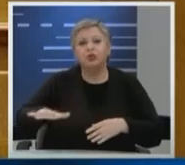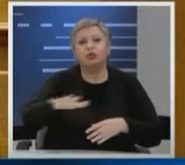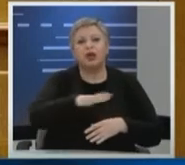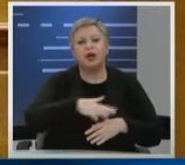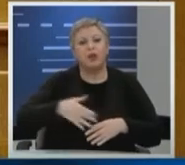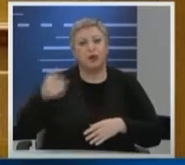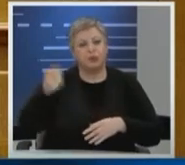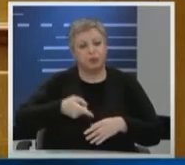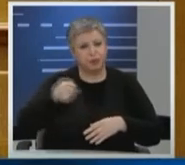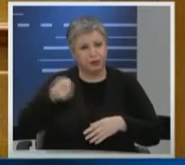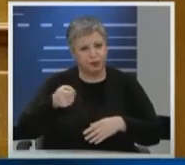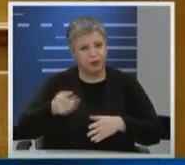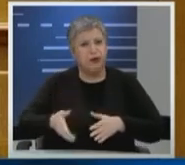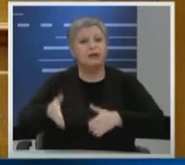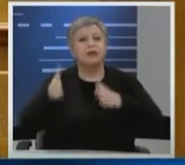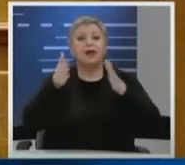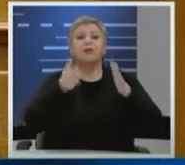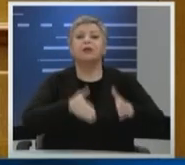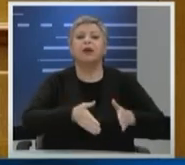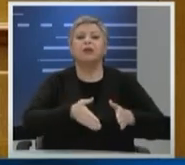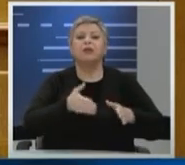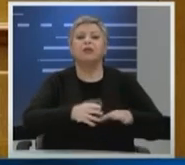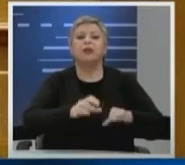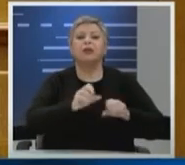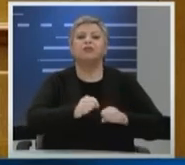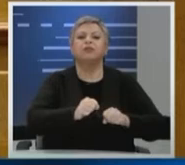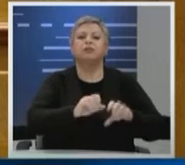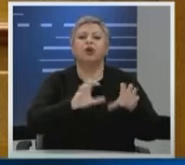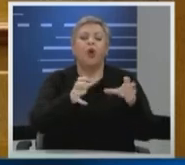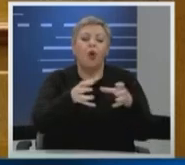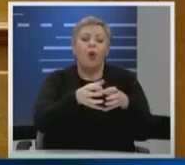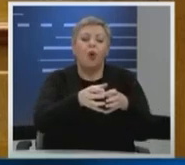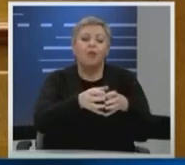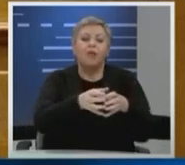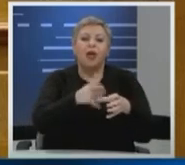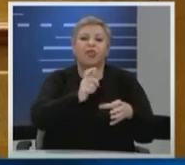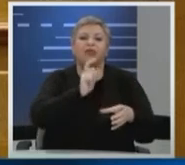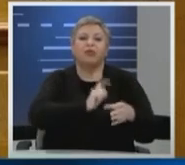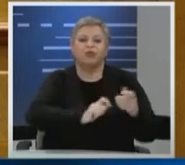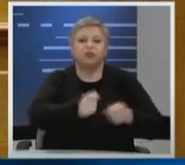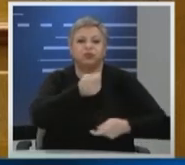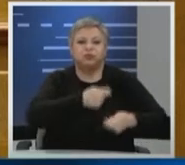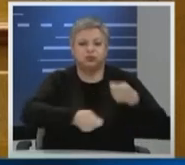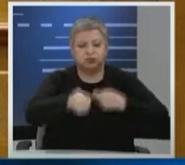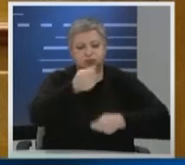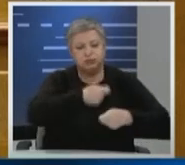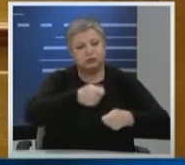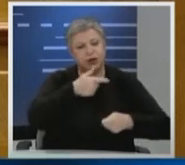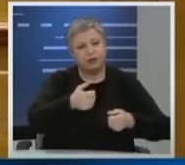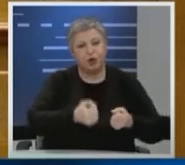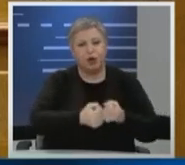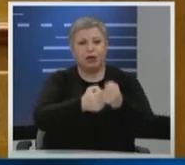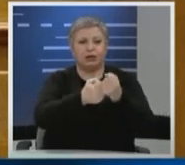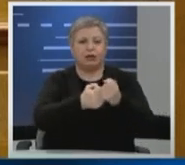τους, και την άλλη μεριά είναι επεκτατικός όσον αφορά τα συμφέροντα των επιχειρηματικών ομίλων.